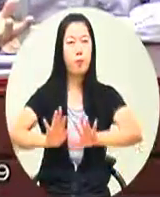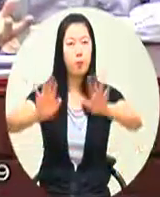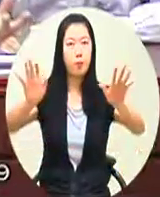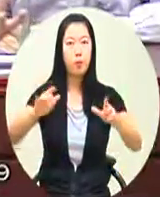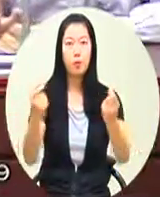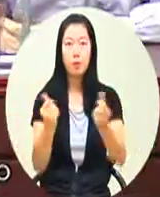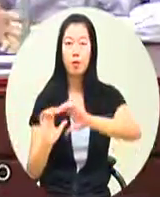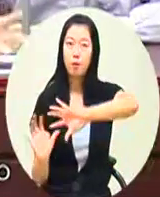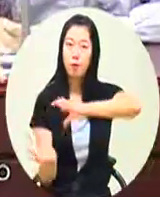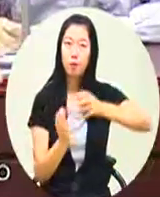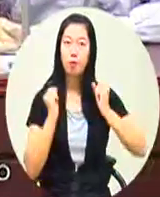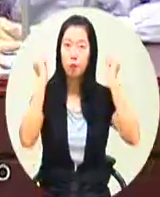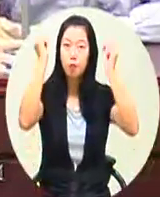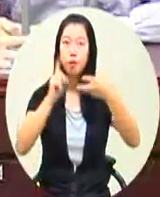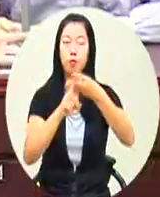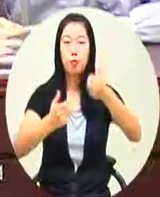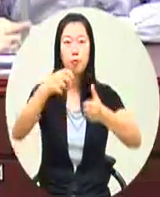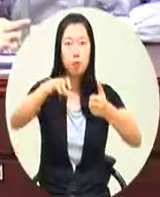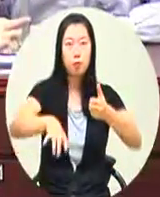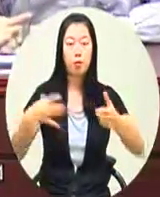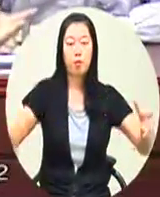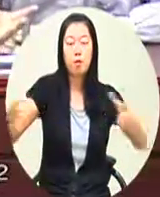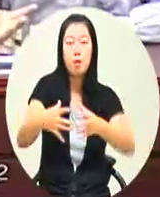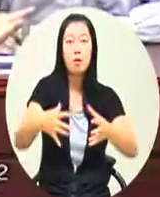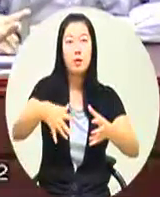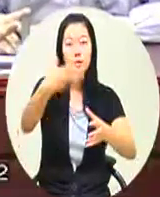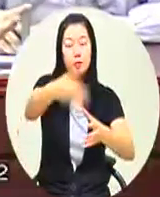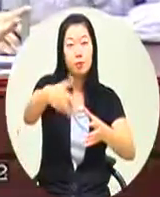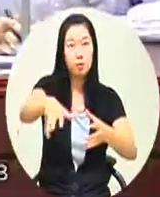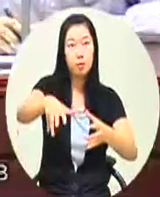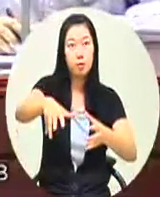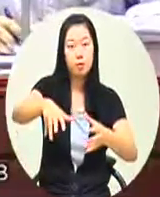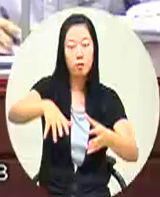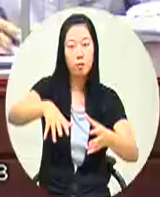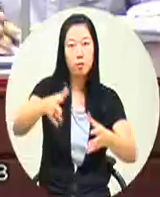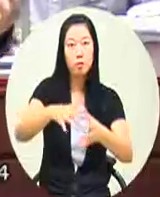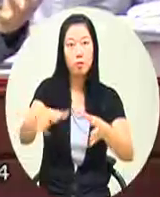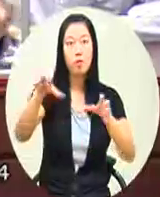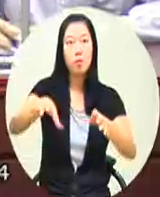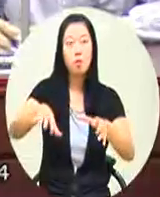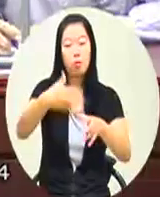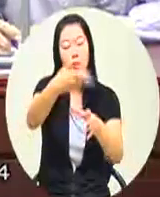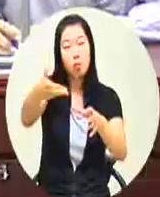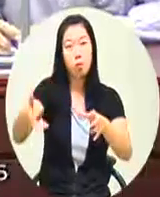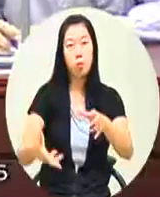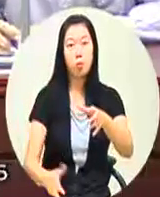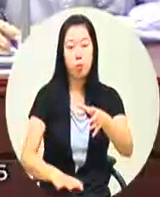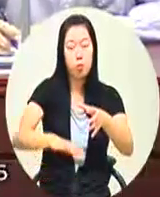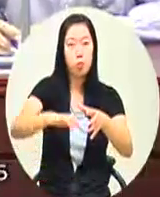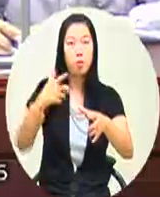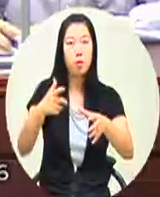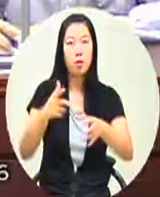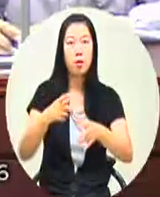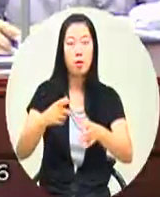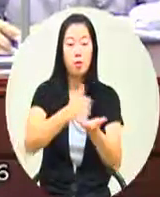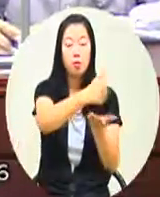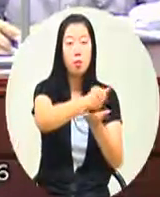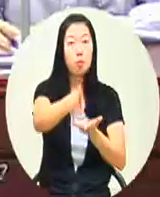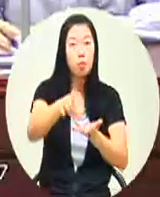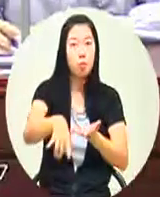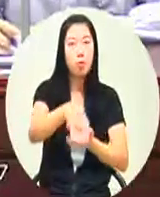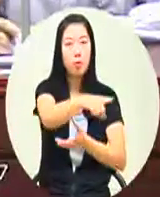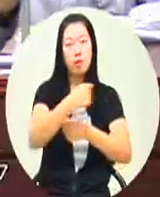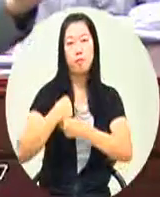运主场管，那整个集水区的一个这个径流量就会往这个军校路这个地方跑。